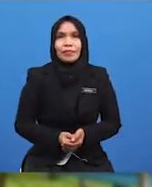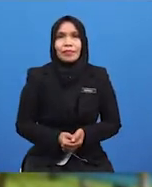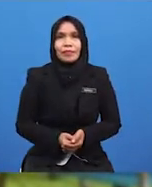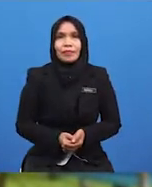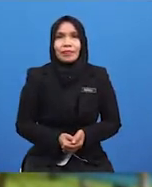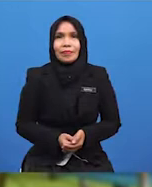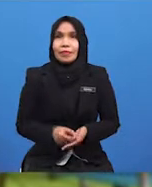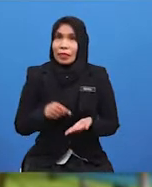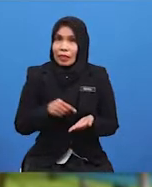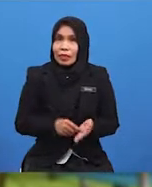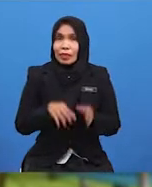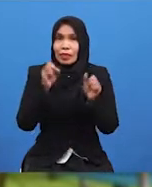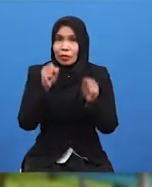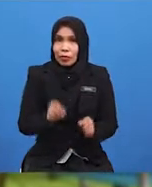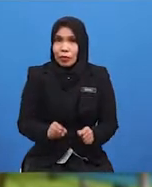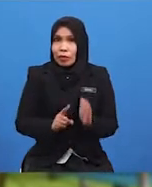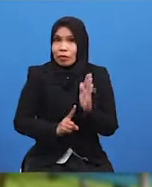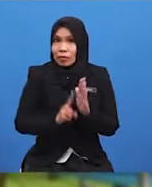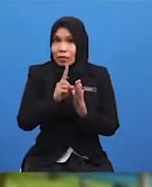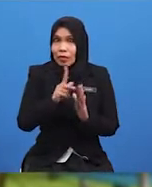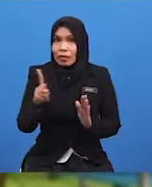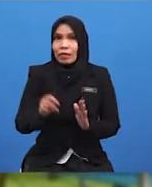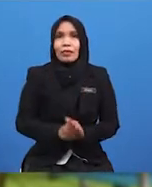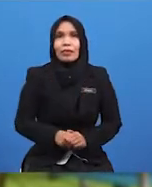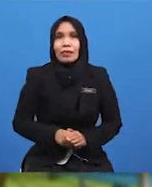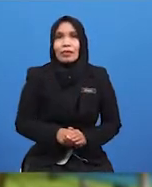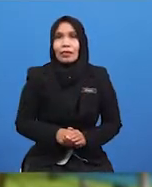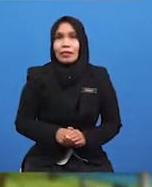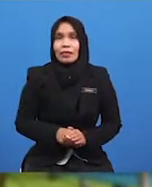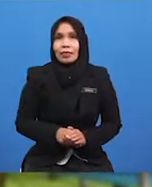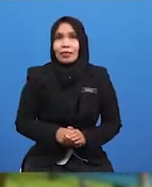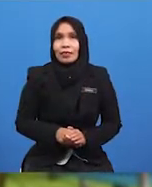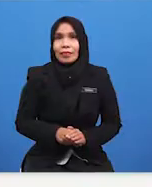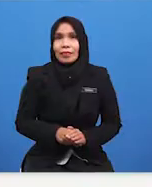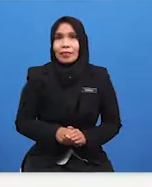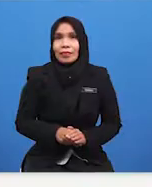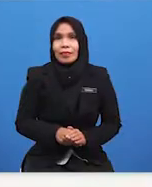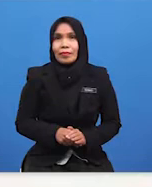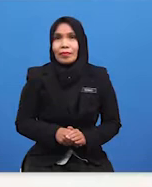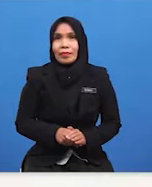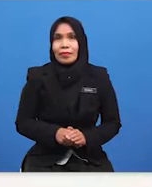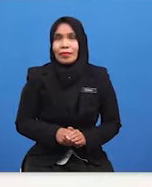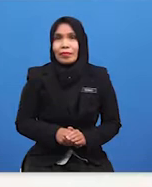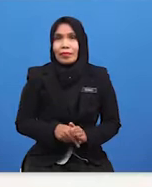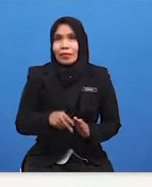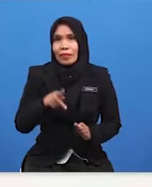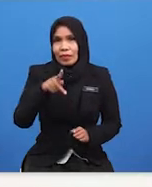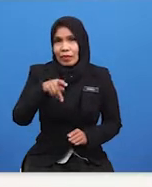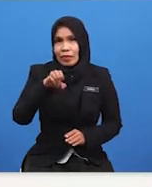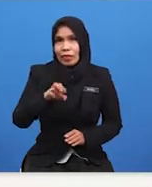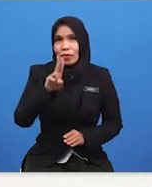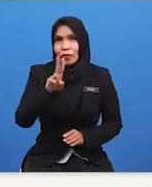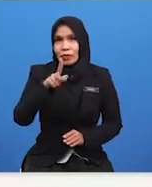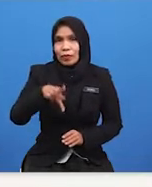keupayaan diri anda jadi rajin belajar ya cara seterusnya